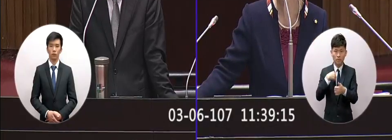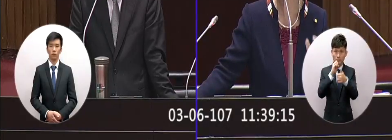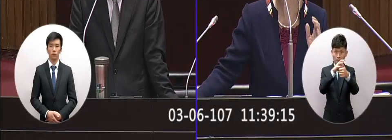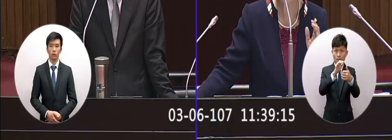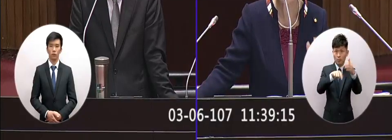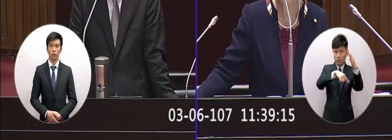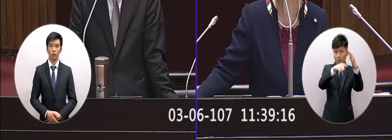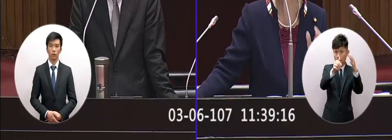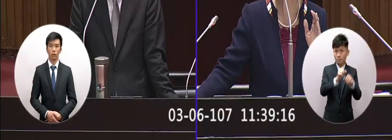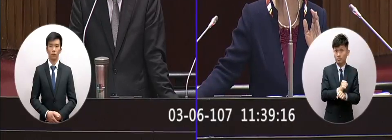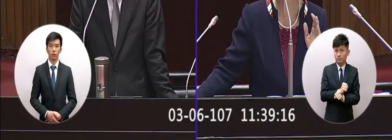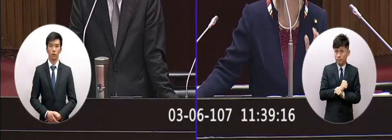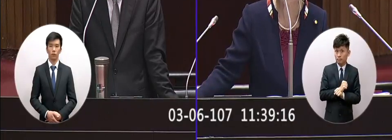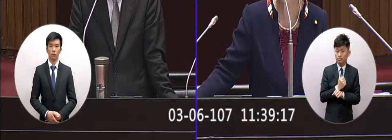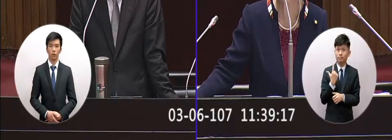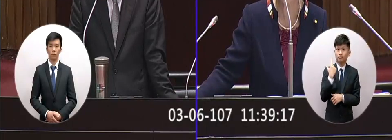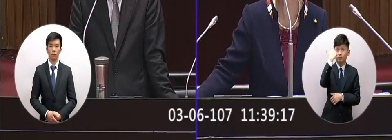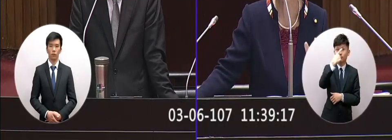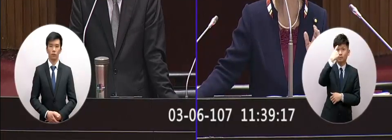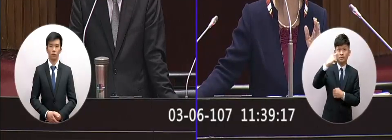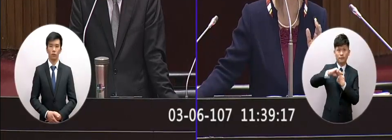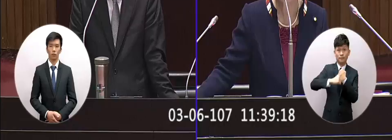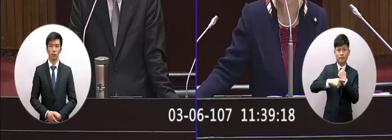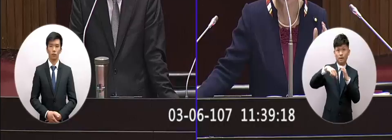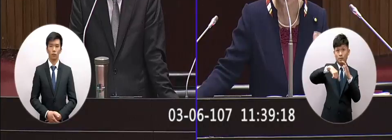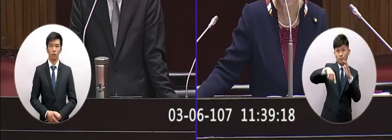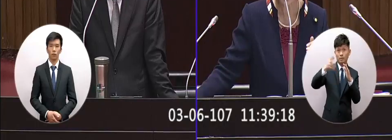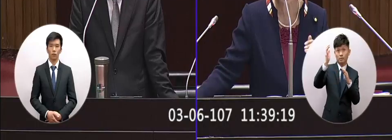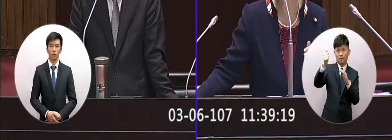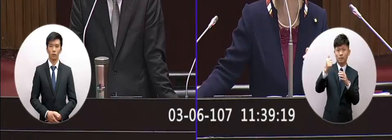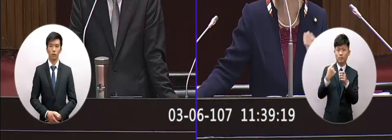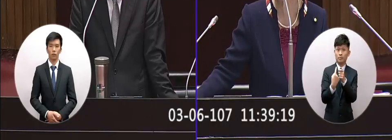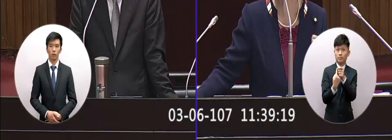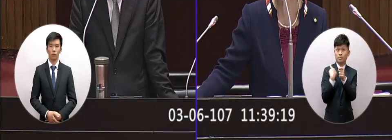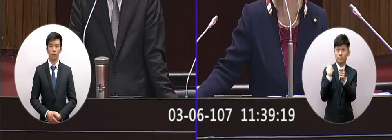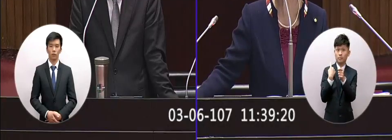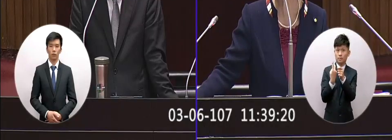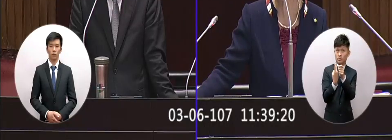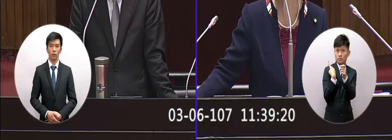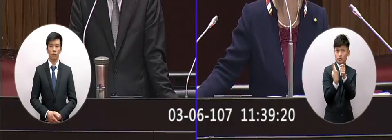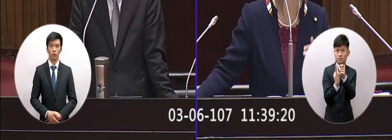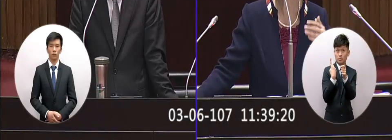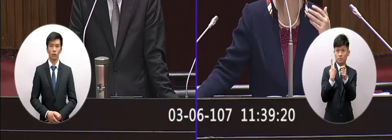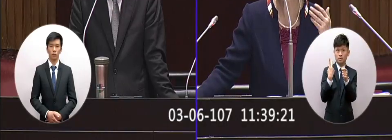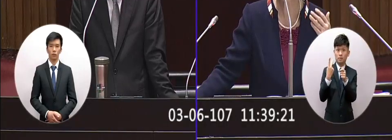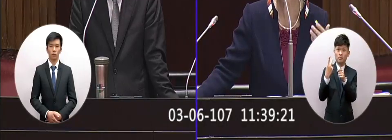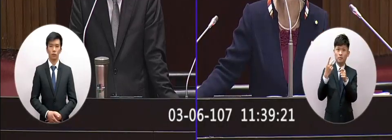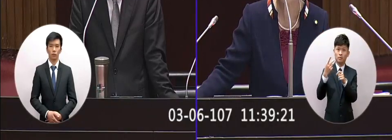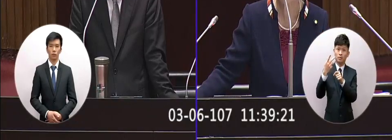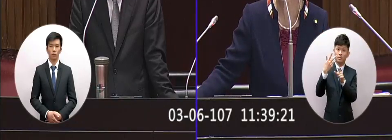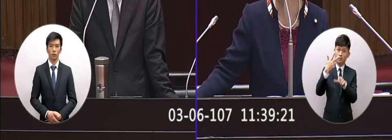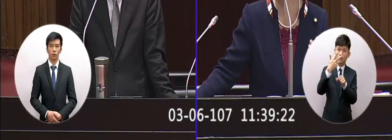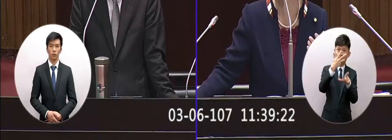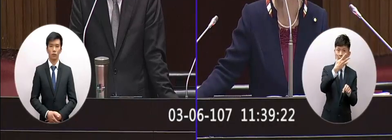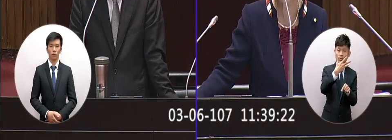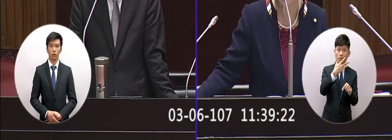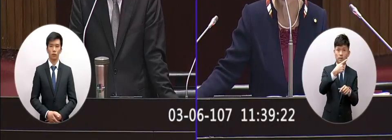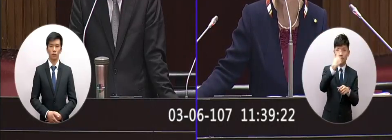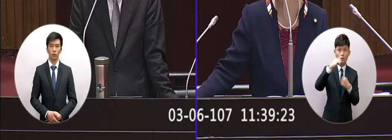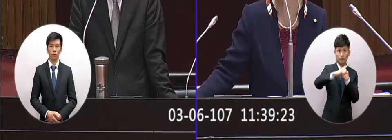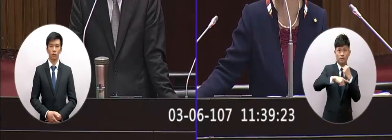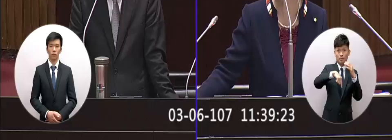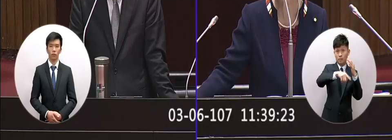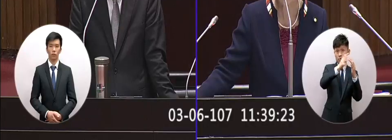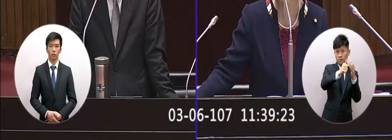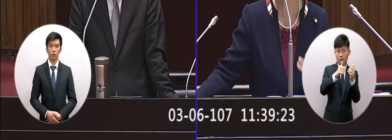我们不能够再像上一次司法院长在去年的这个夏天的时候，前年夏天的时候，我们在提名司法院长、副院